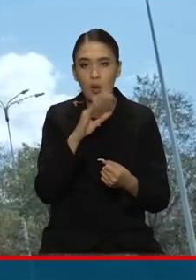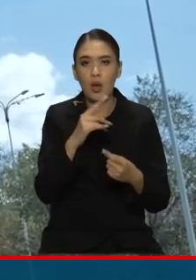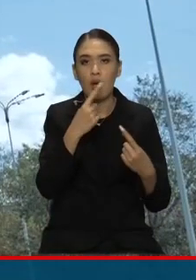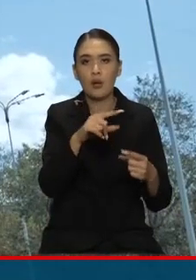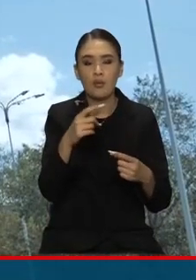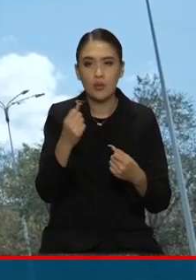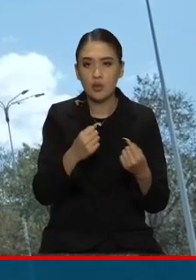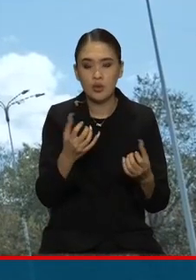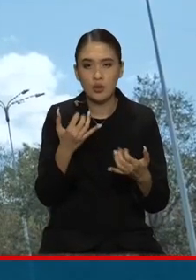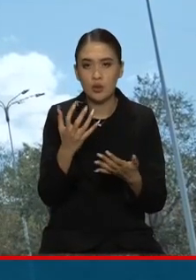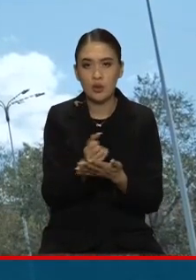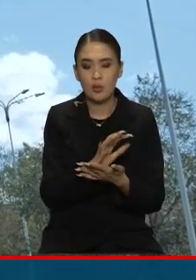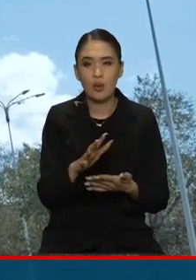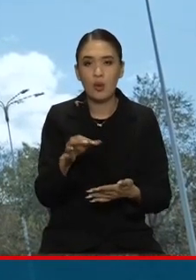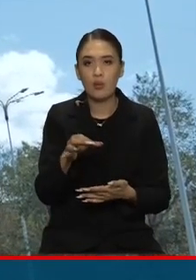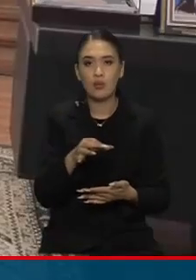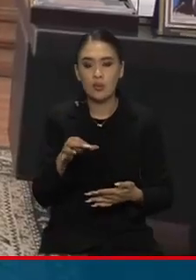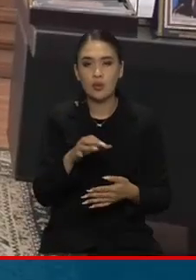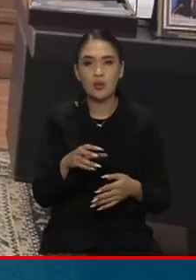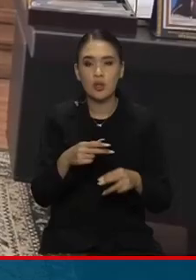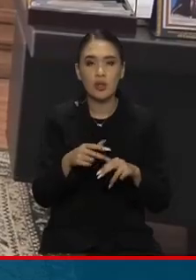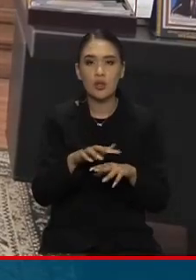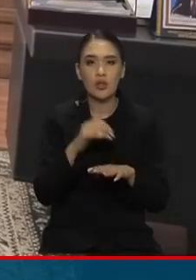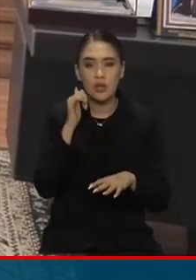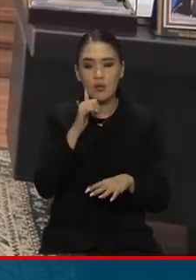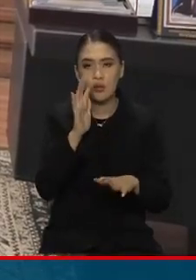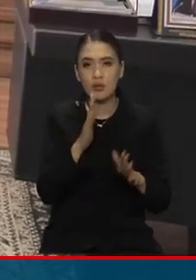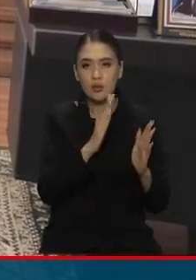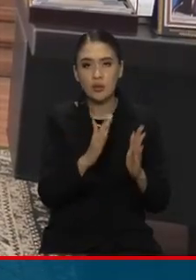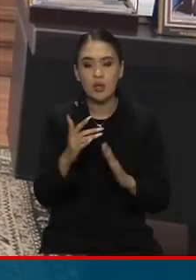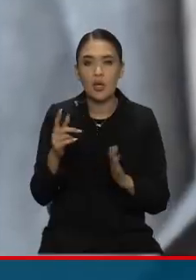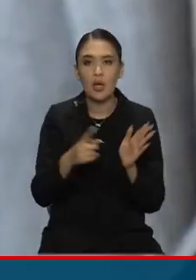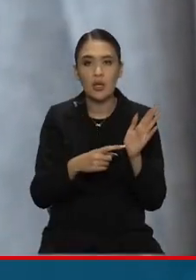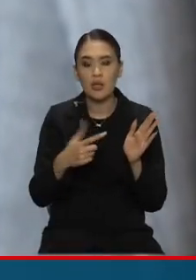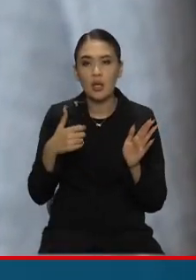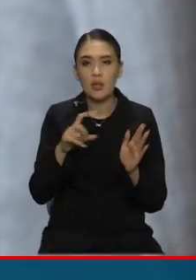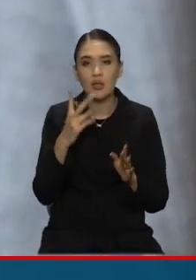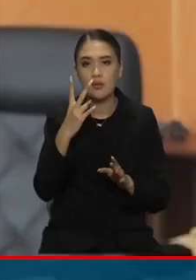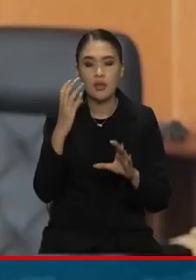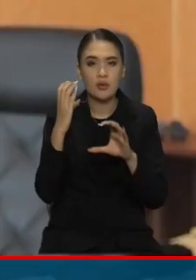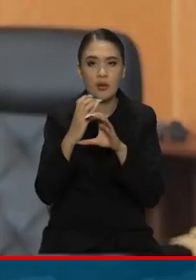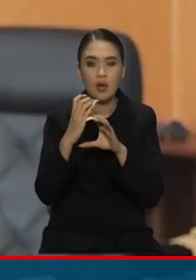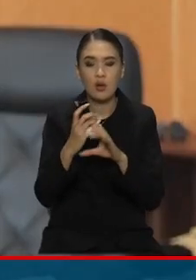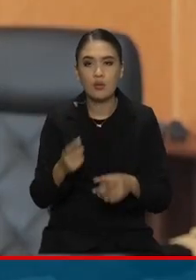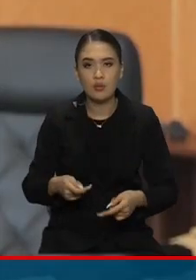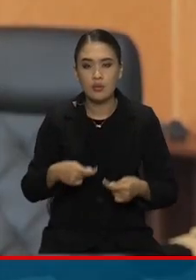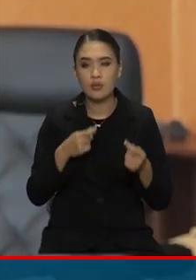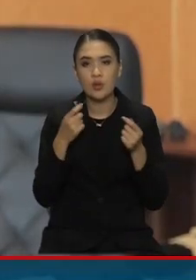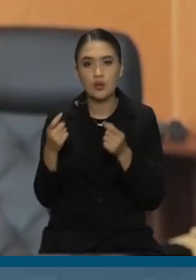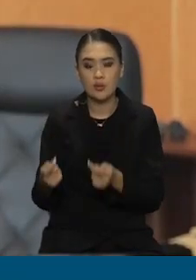жүрмейді. Облыс басшылығы жағдай ертең түзелетіп сендірді. Қарағандыдан газ келген 2 вагон келе жатыр. Осы қазан айынан